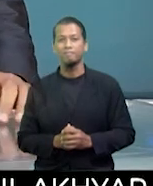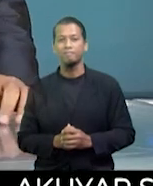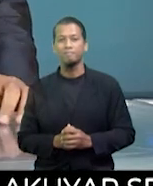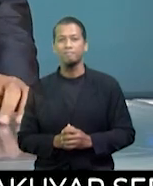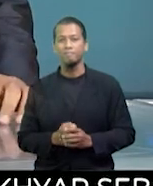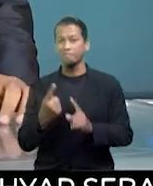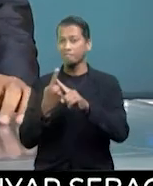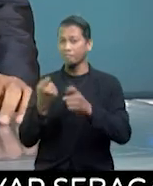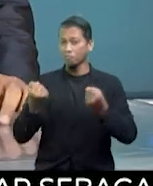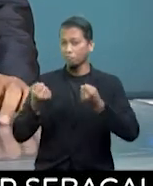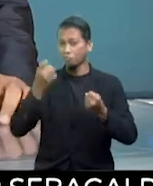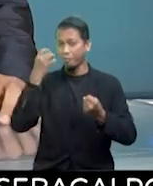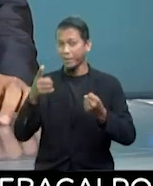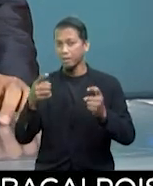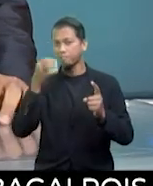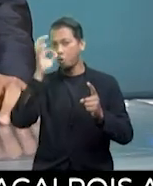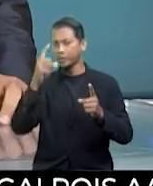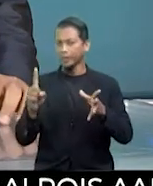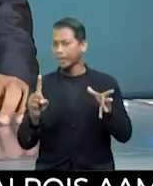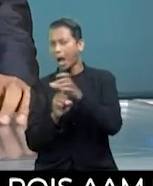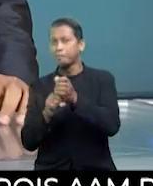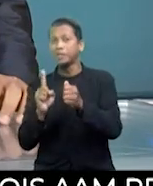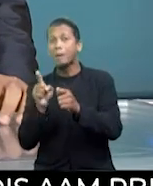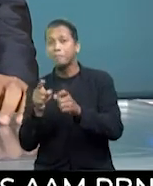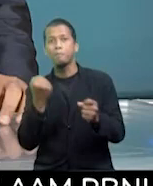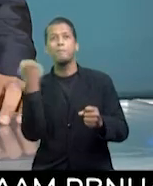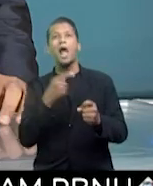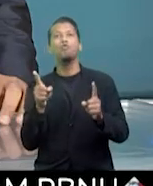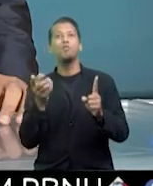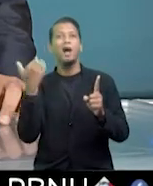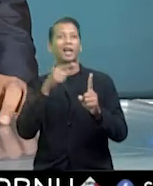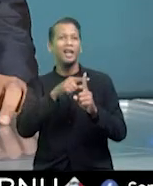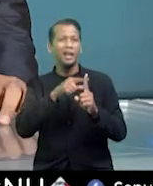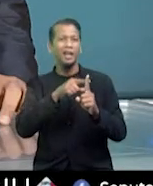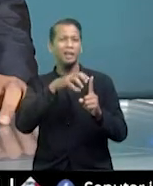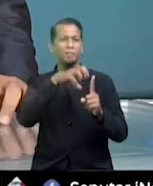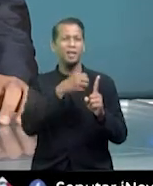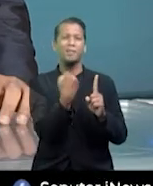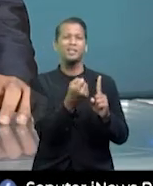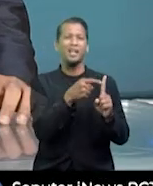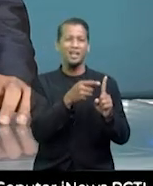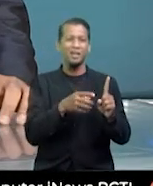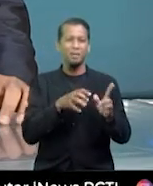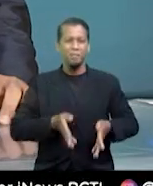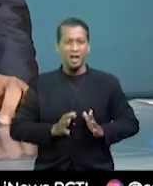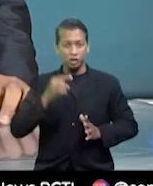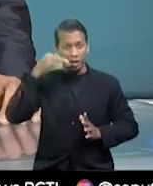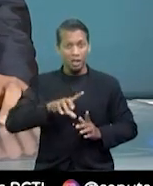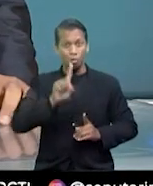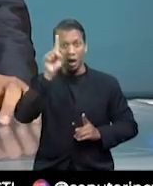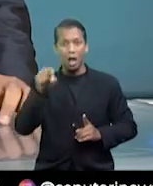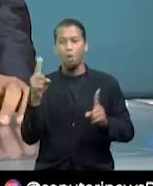Pemirsa, polisi menangkap pengemudi pelaku penganiayaan seorang pelajar di halaman parkir minimarket di Medan, Sumatera Utara. Pelaku pemukulan kini